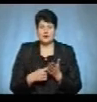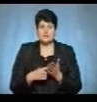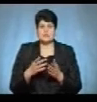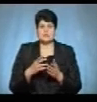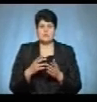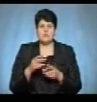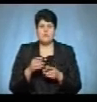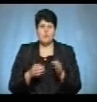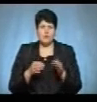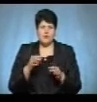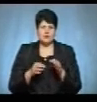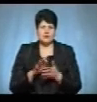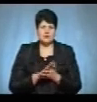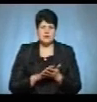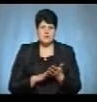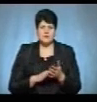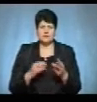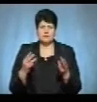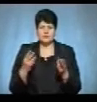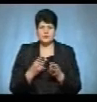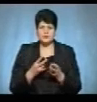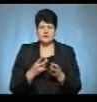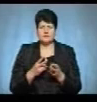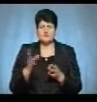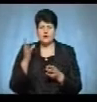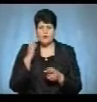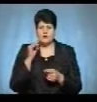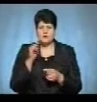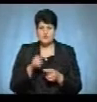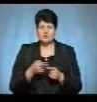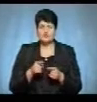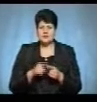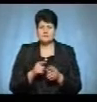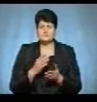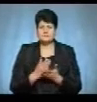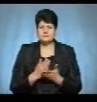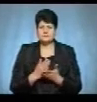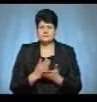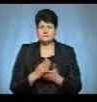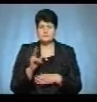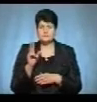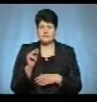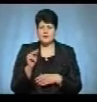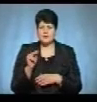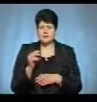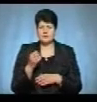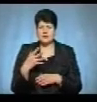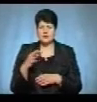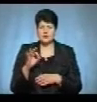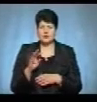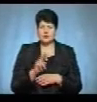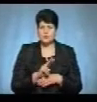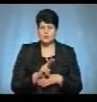позову подають зразу судові заяви, відповідно з урахуванням того, що даний доказ містить дату 15.02, я